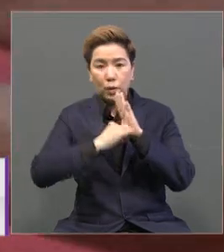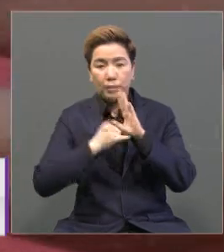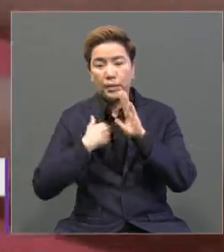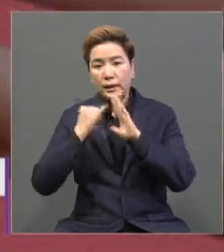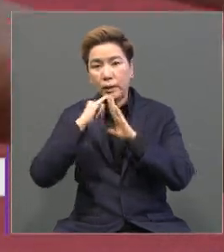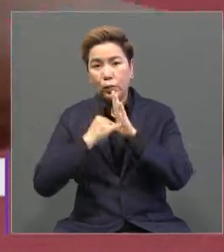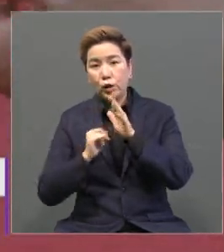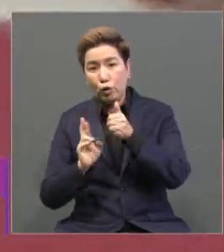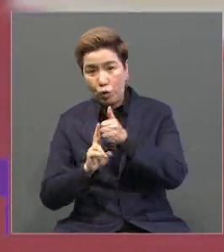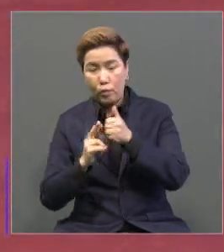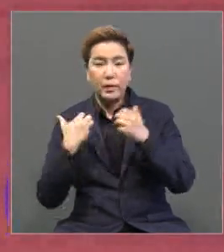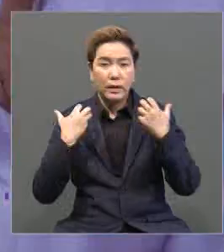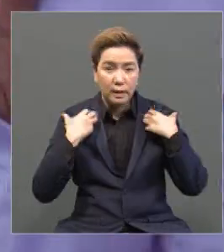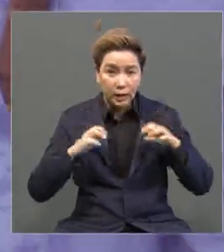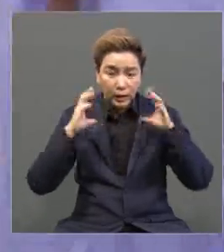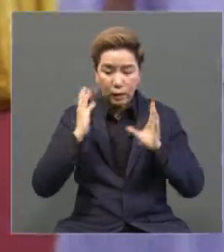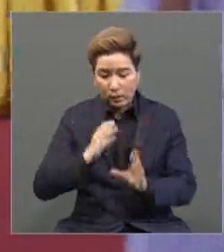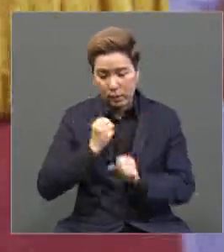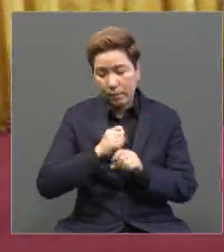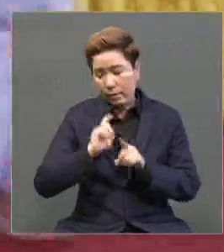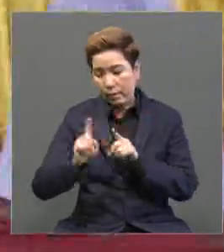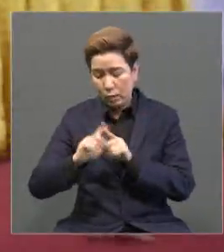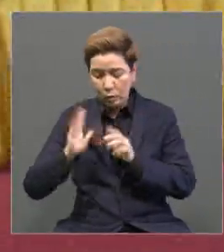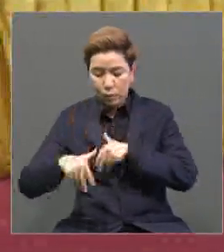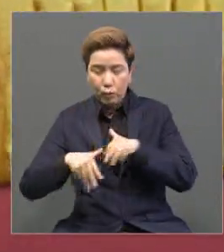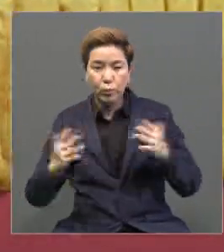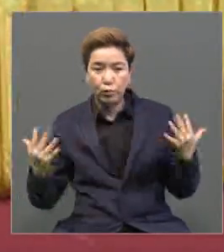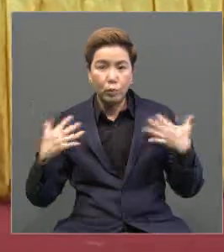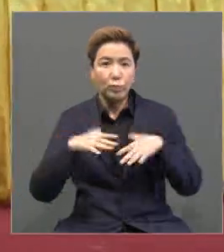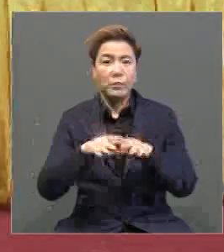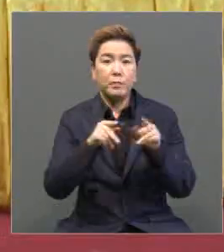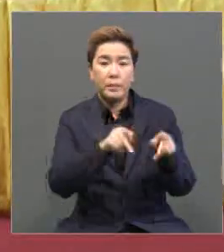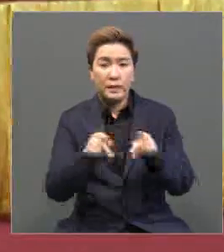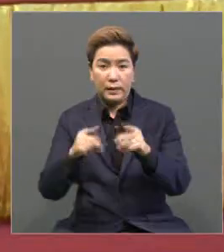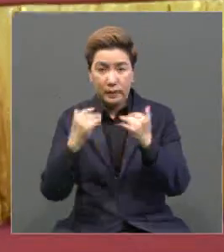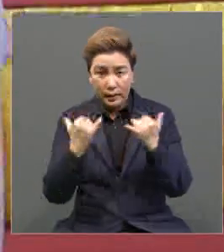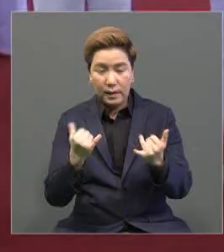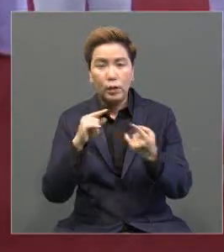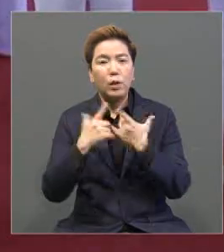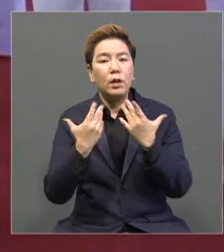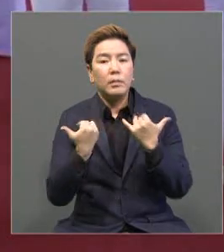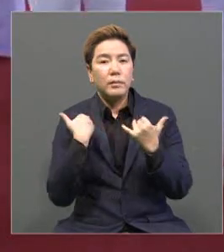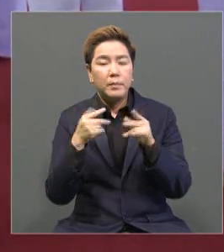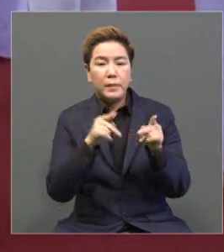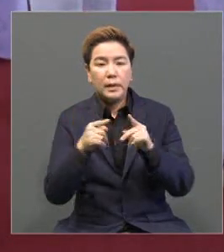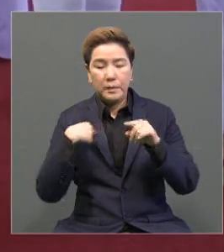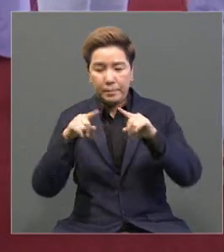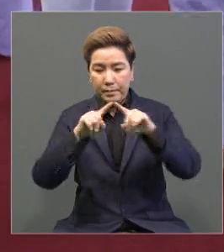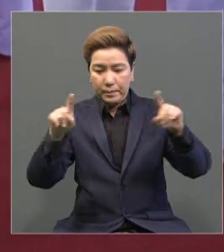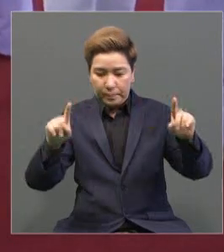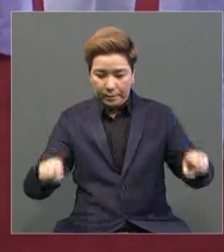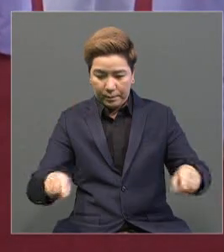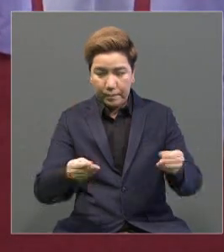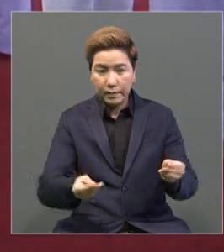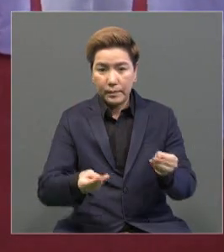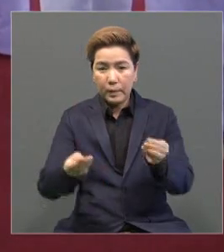หัวหน้าส่วนราชการข้าราชการจากหน่วยงานต่างๆแล้วก็ประชาชนเข้าร่วมพิธีในครั้งนี้ด้วยนอกจากนี้ได้มีพิธีมอบวุฒิบัตรแก่